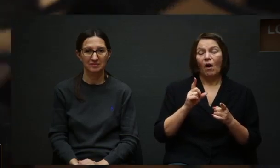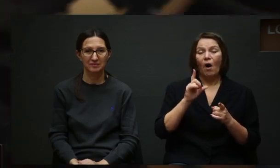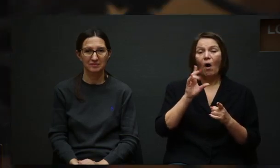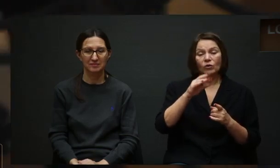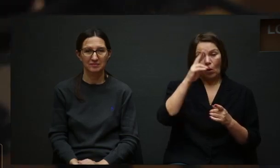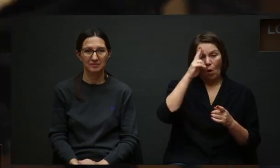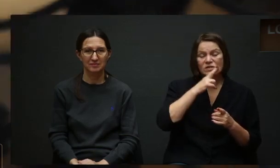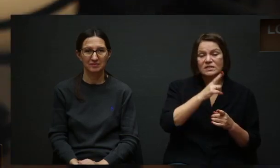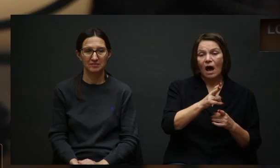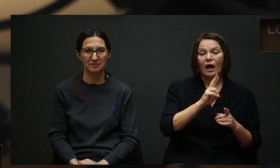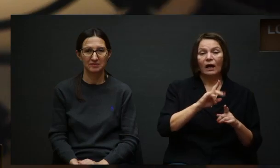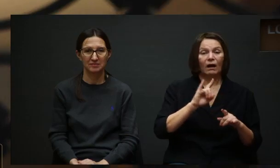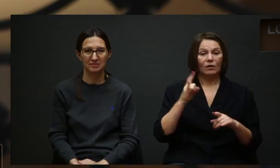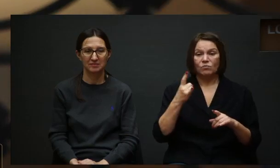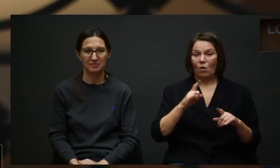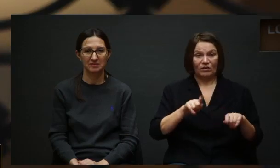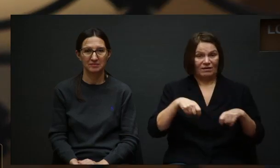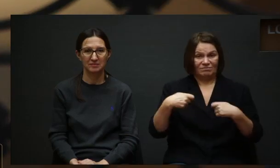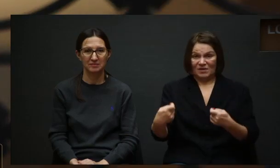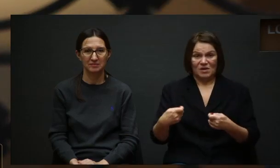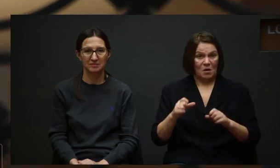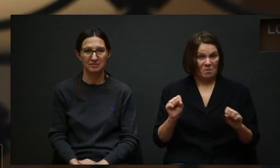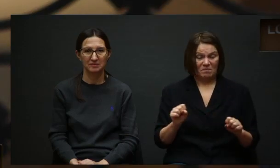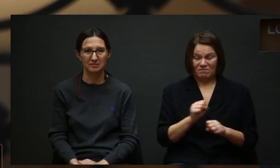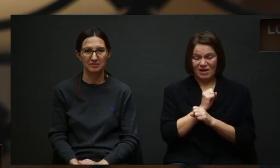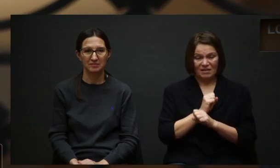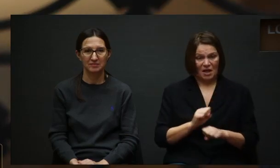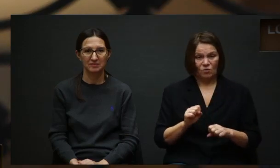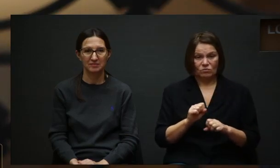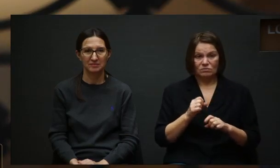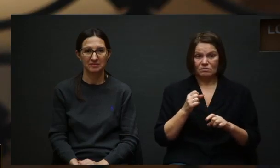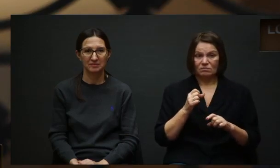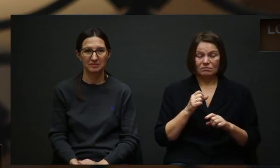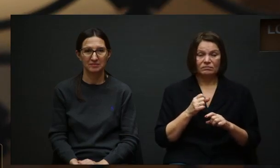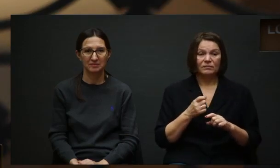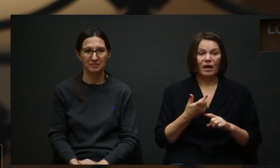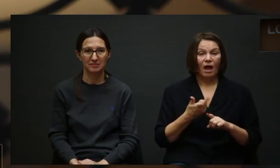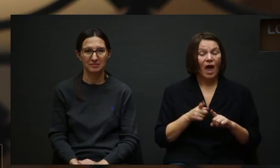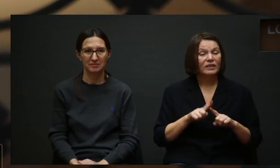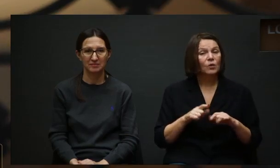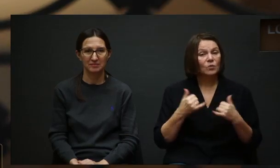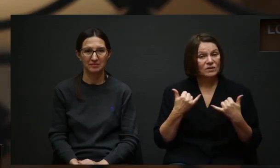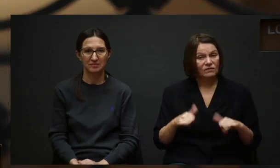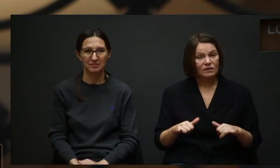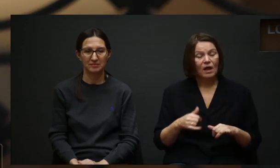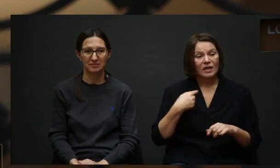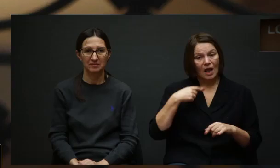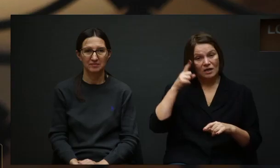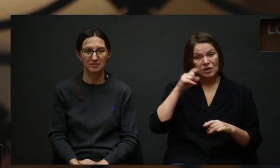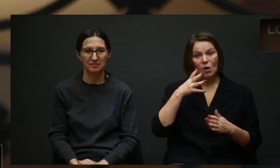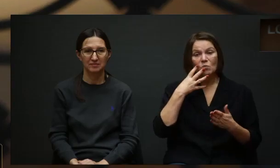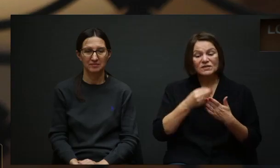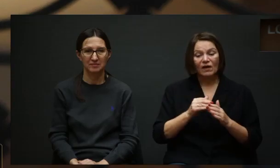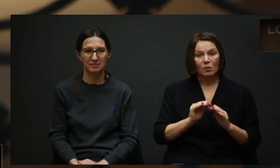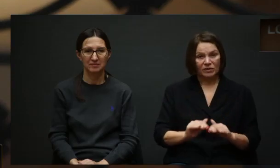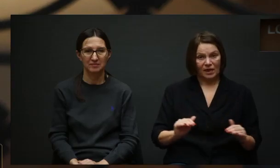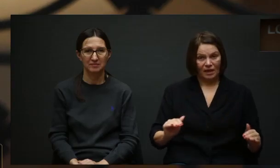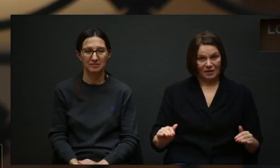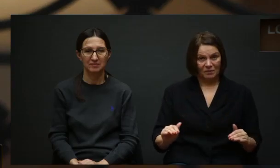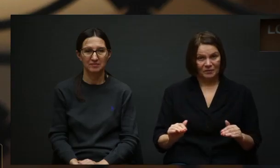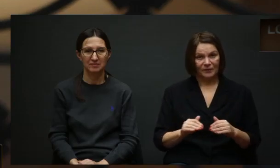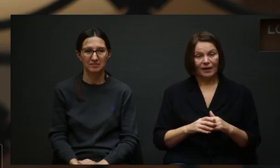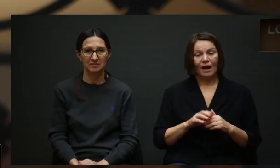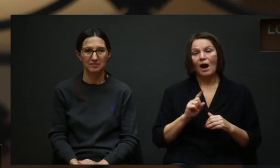отца к ребенку не передается, как это ни странно. И это я знаю вот по своим детям, потому